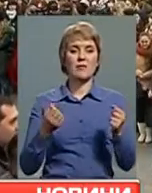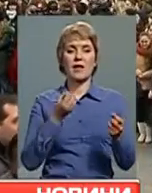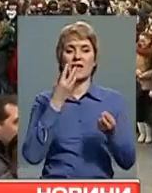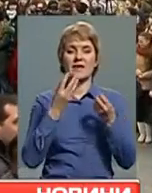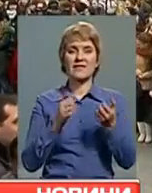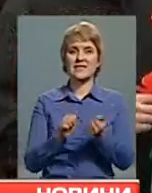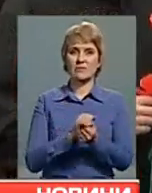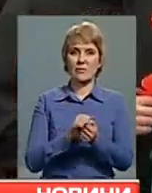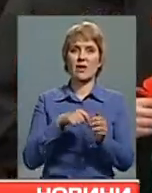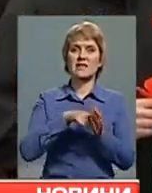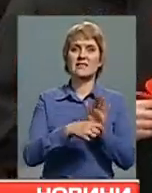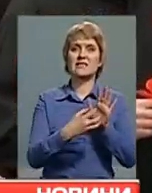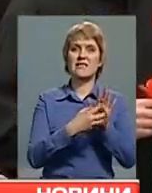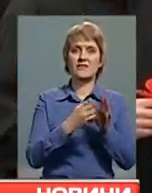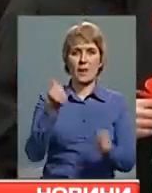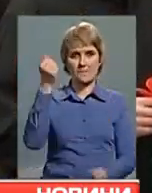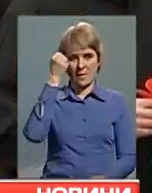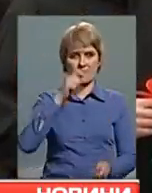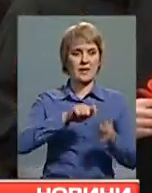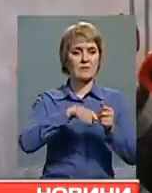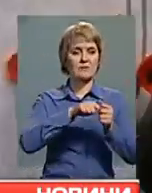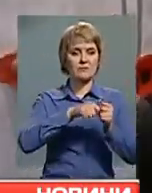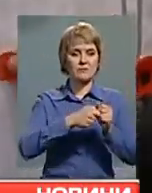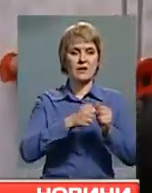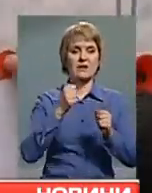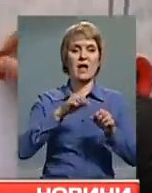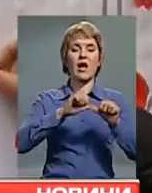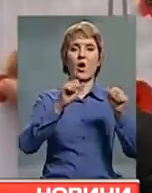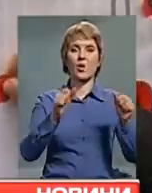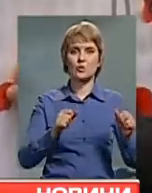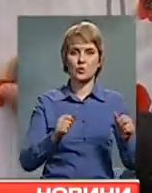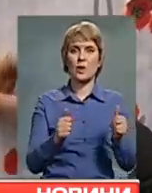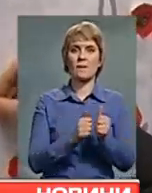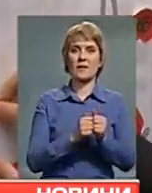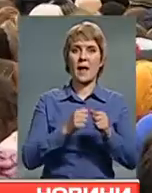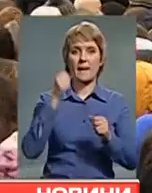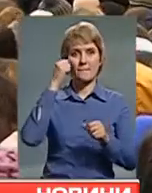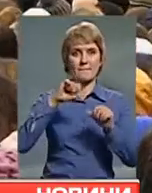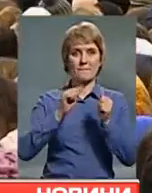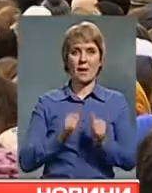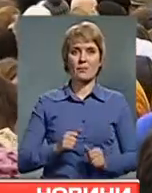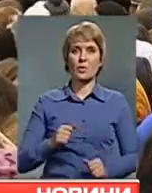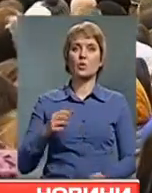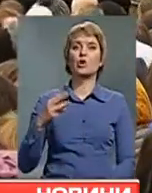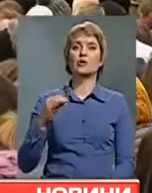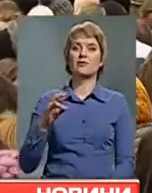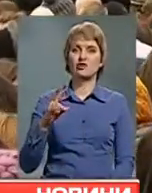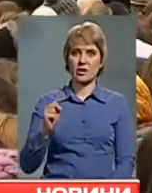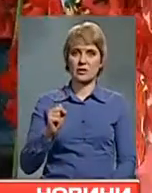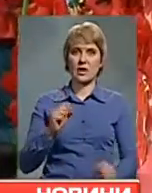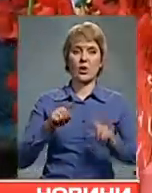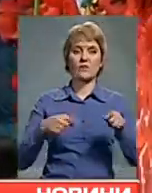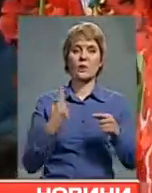Квіти закріпили на спеціальну конструкцію, встановлену біля пам'ятника Шевченку, утворивши таким чином одне велике панно.